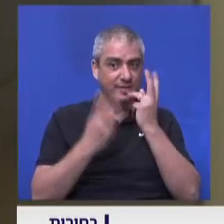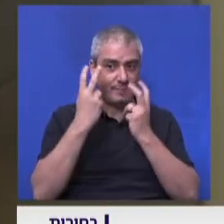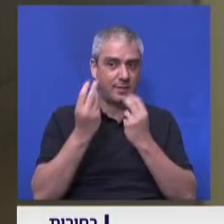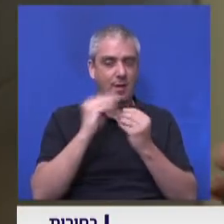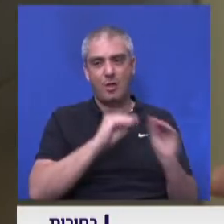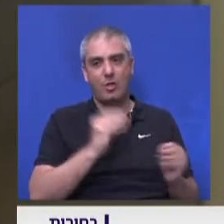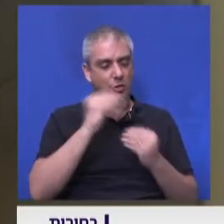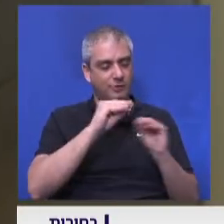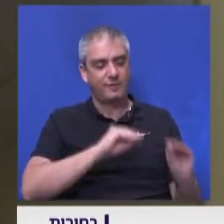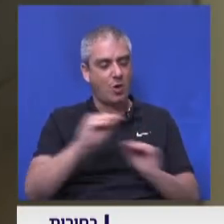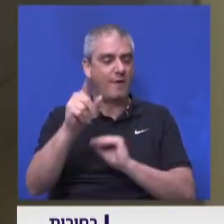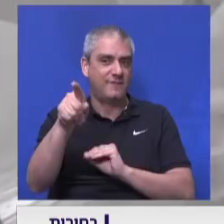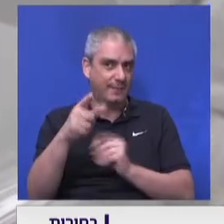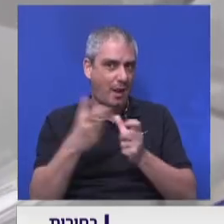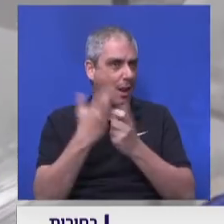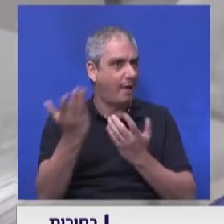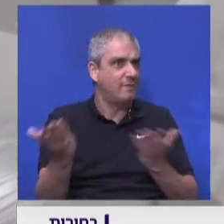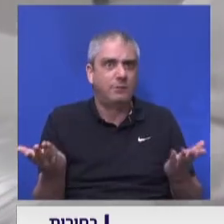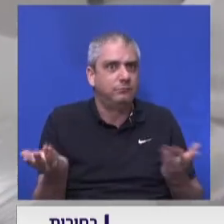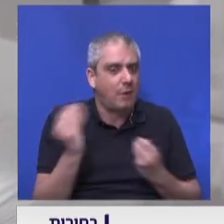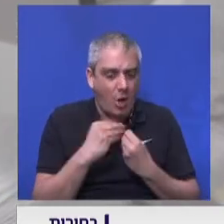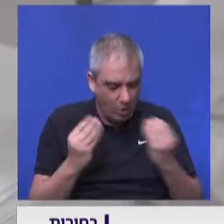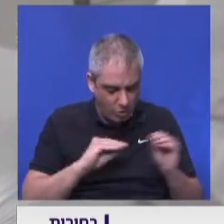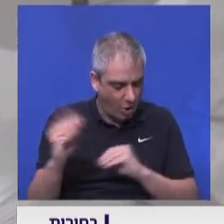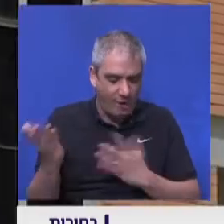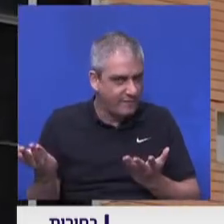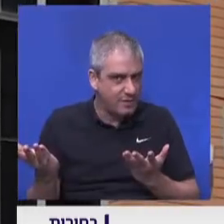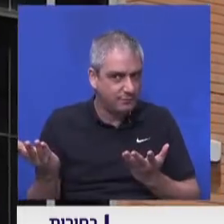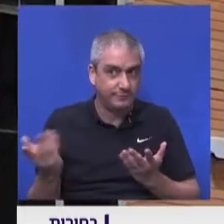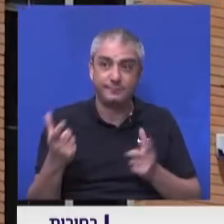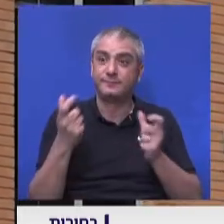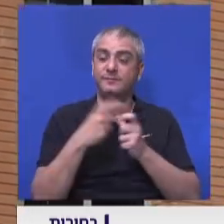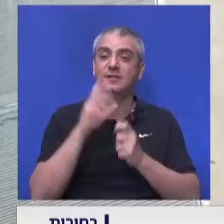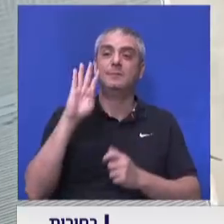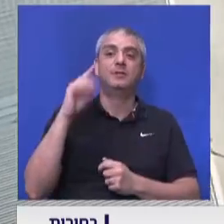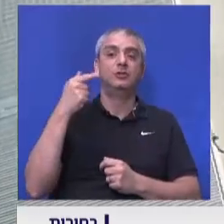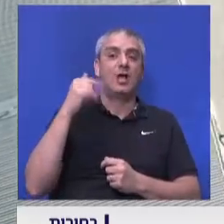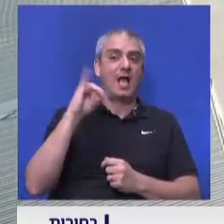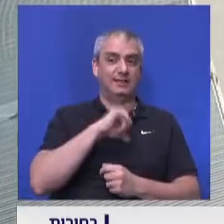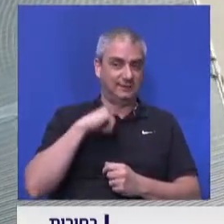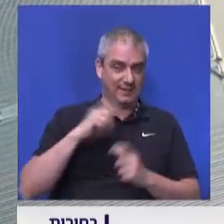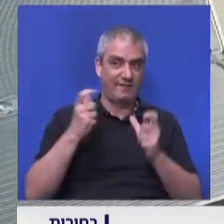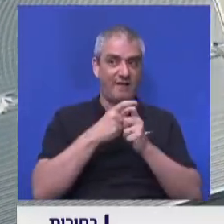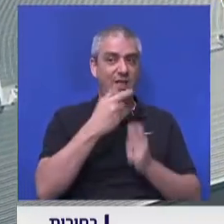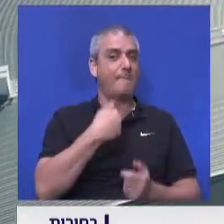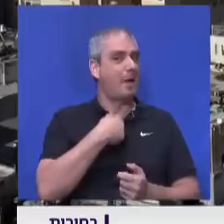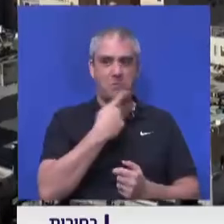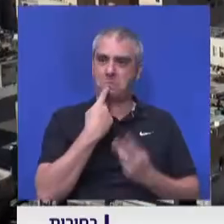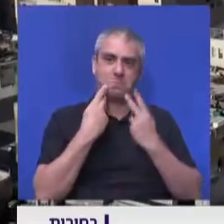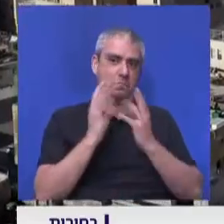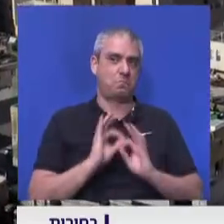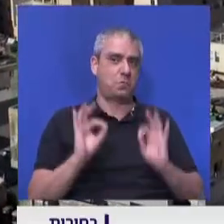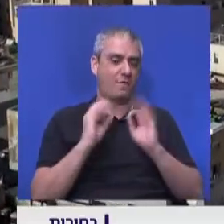אל מיי-הריטג'? מה עוד עובר אליה? מחברת BGI הסינית ומחברת מיי-הריטג' לא נמסרה תגובה עד לרגע